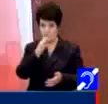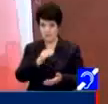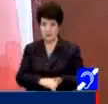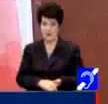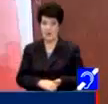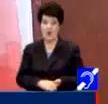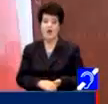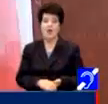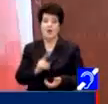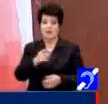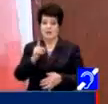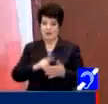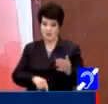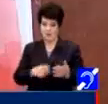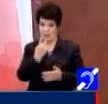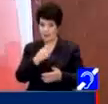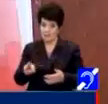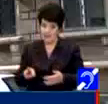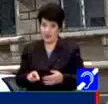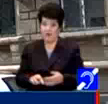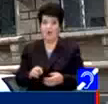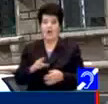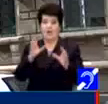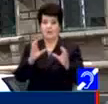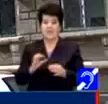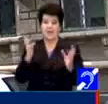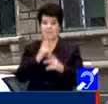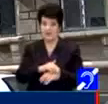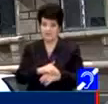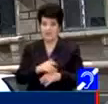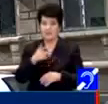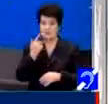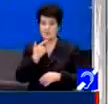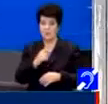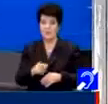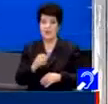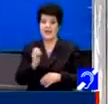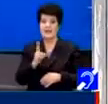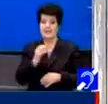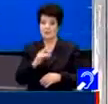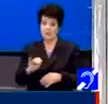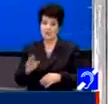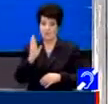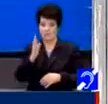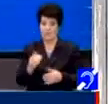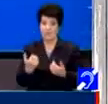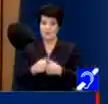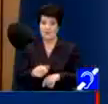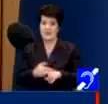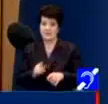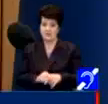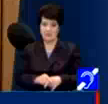Chișinău. Premierul recunoaște că legislația electorală este imperfectă și spune că executivul va veni cu modificări în acest